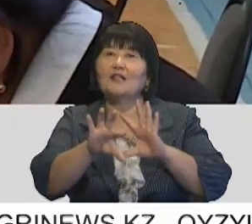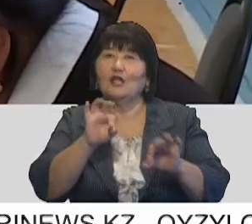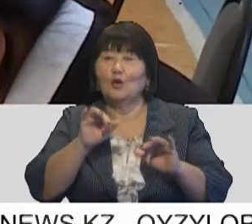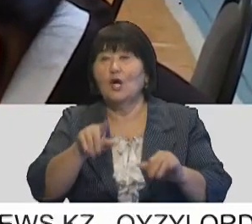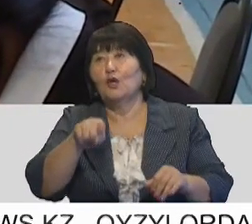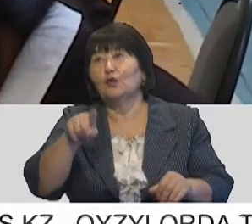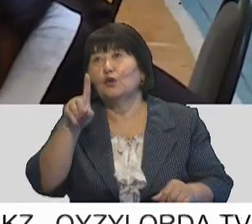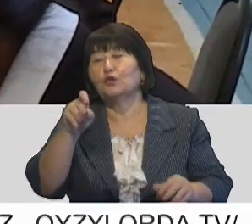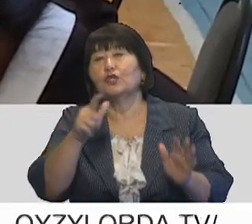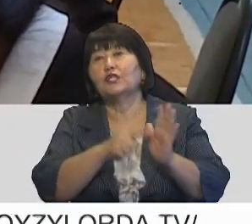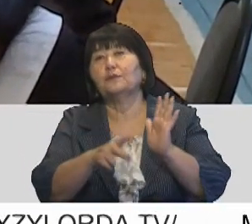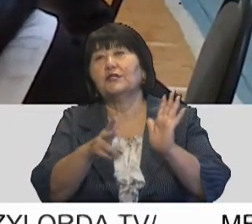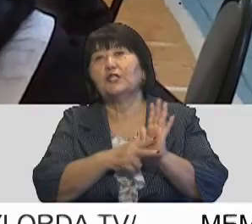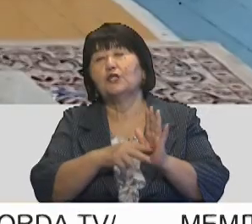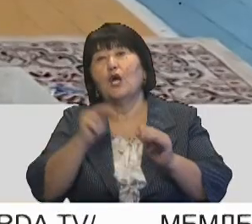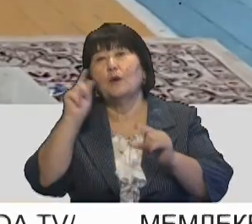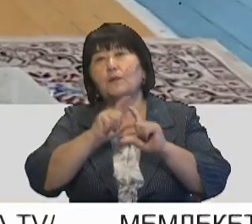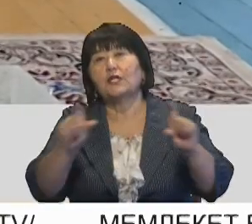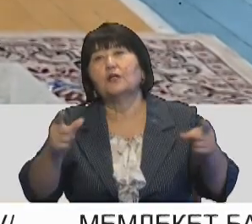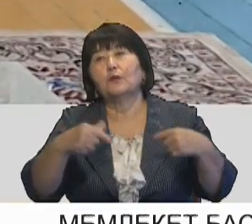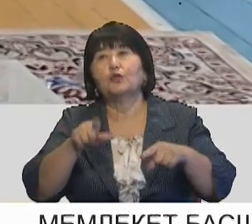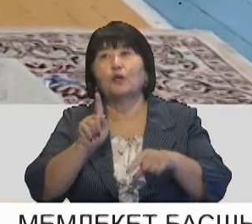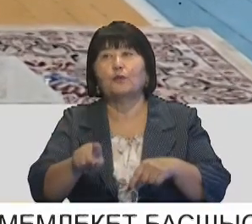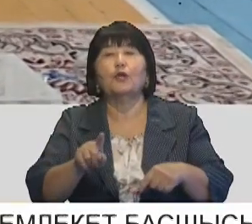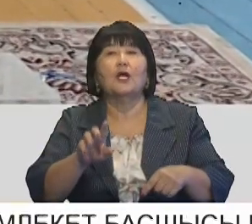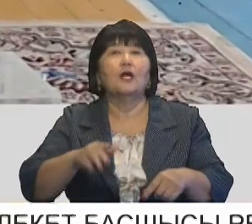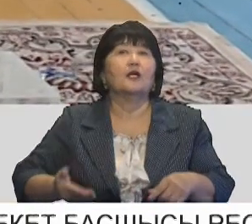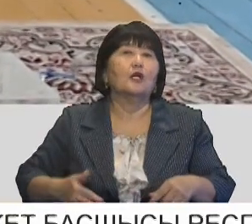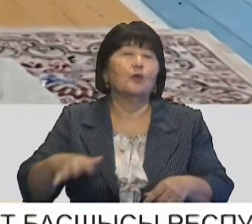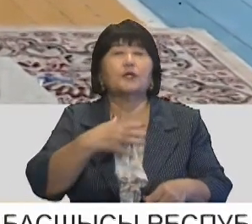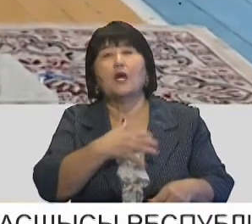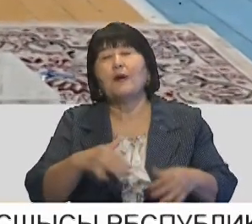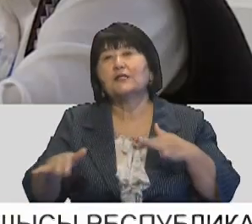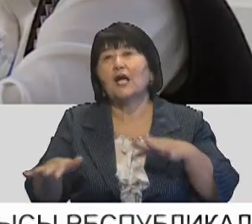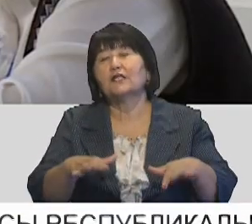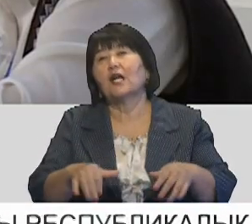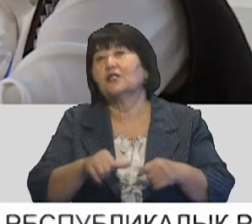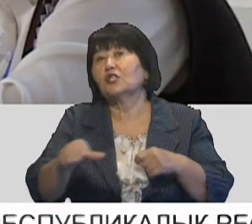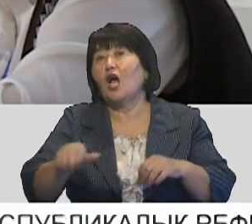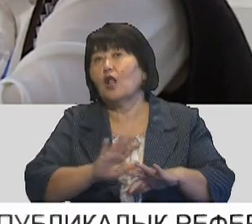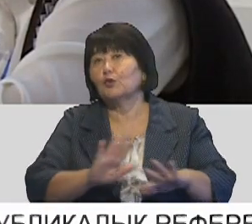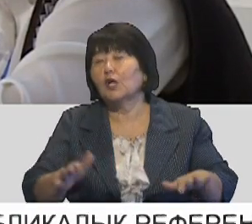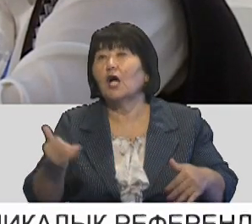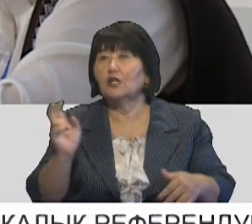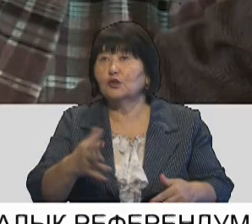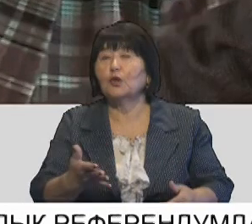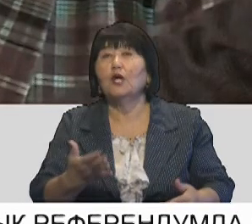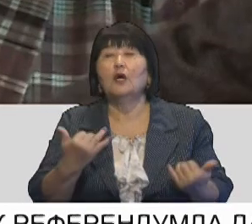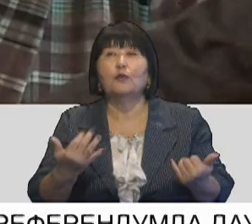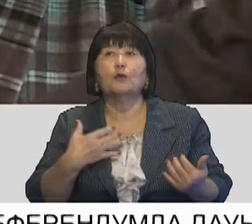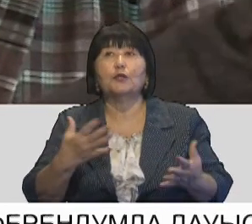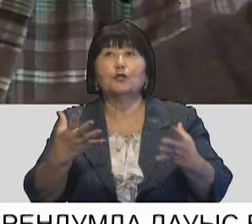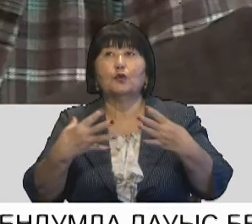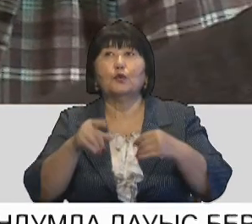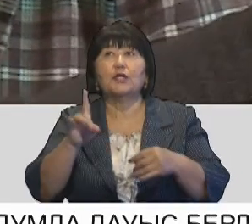Мұндағы нөмірі 178-ші орта мектеп ұжымы да бұл ел өміріндегі маңызды күнгі шарадан тысқалып отырған жоқ. Біз енді бүгін отбасымызбен